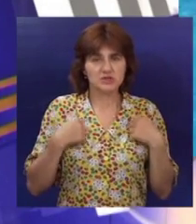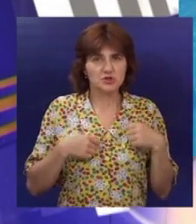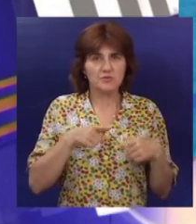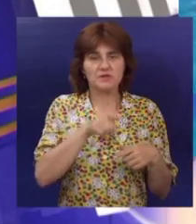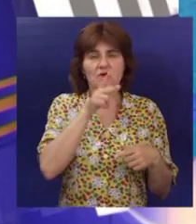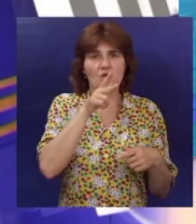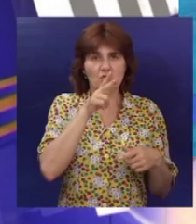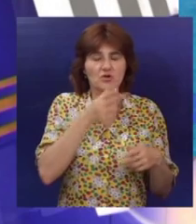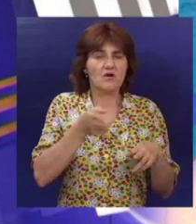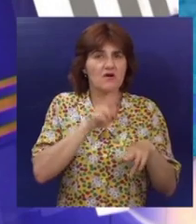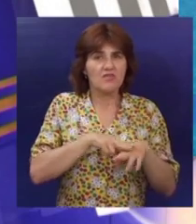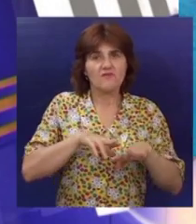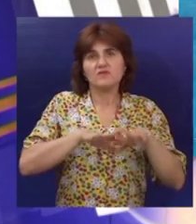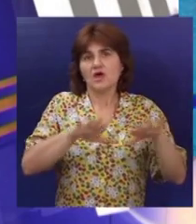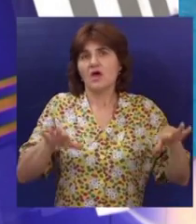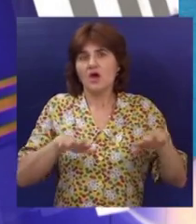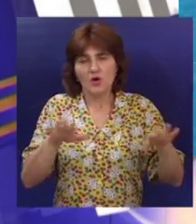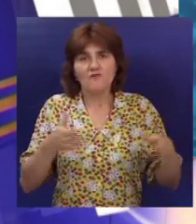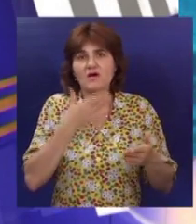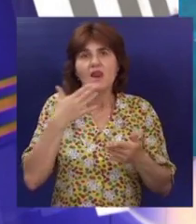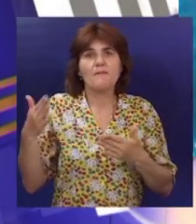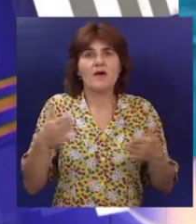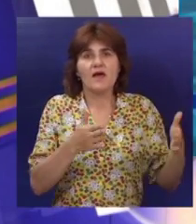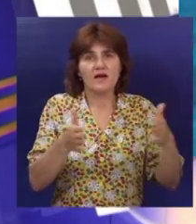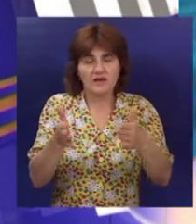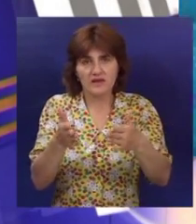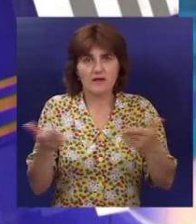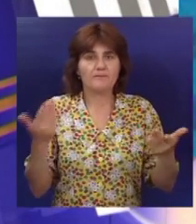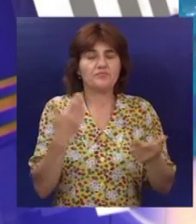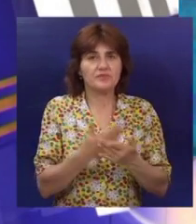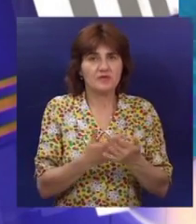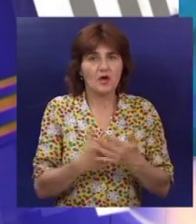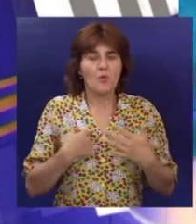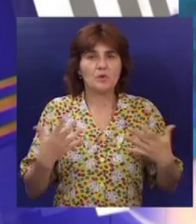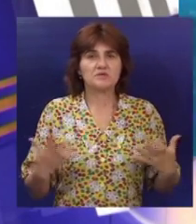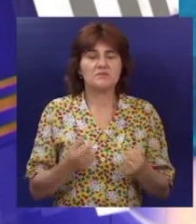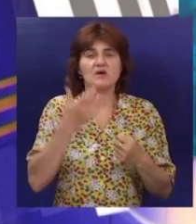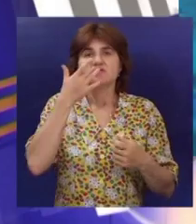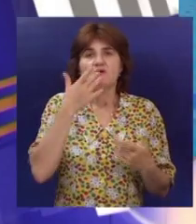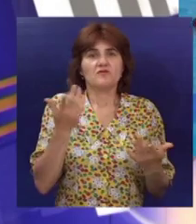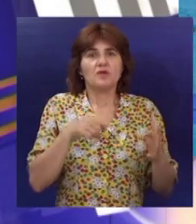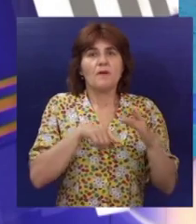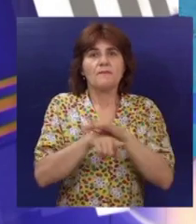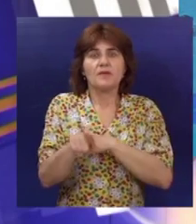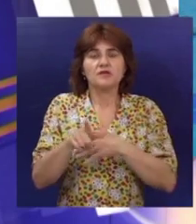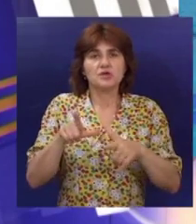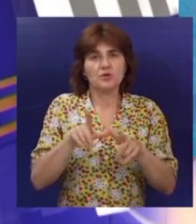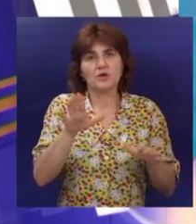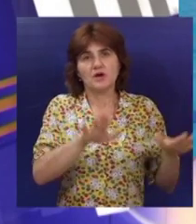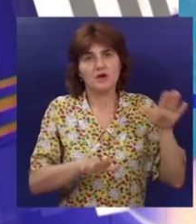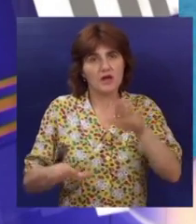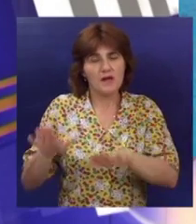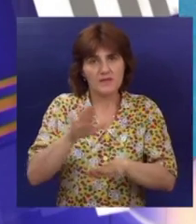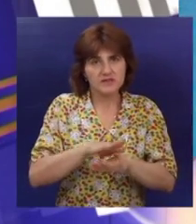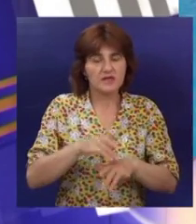su uskraćeni za kupanje u nekoj od reka koje protiču kroz našu zemlju. Spas od vrućina sugrađani mogu da nađu na nekom